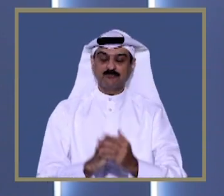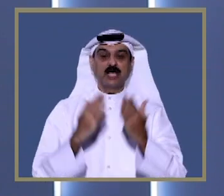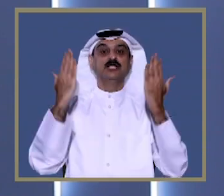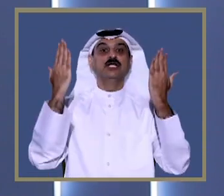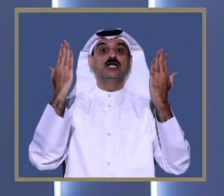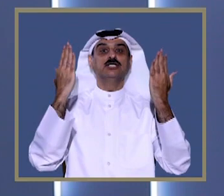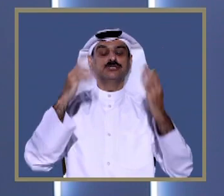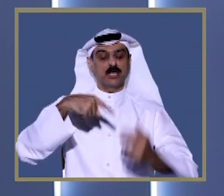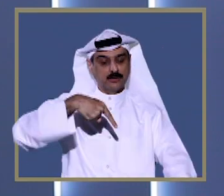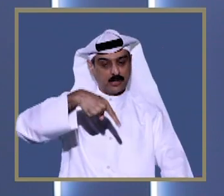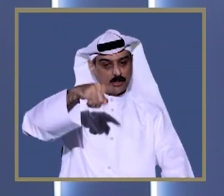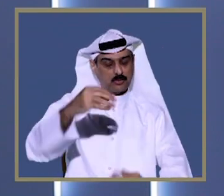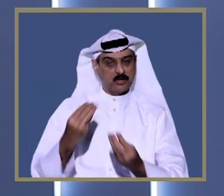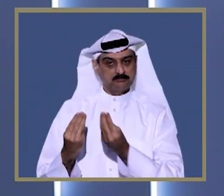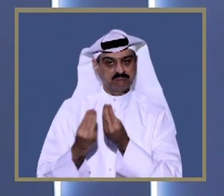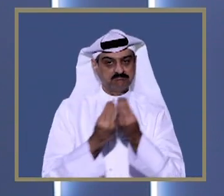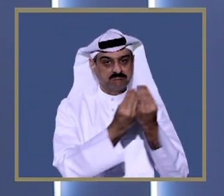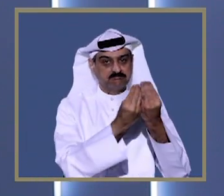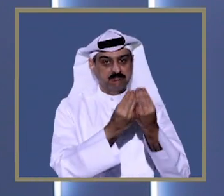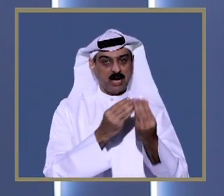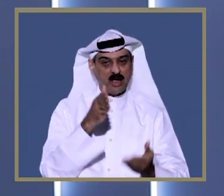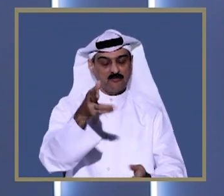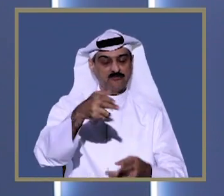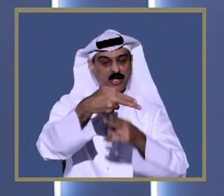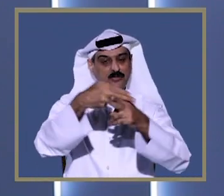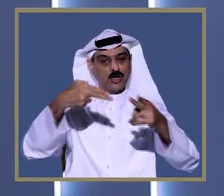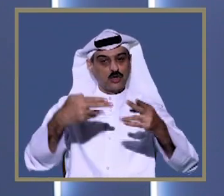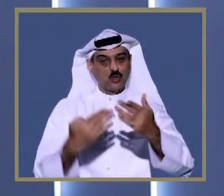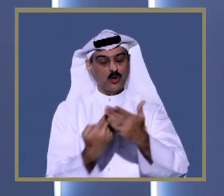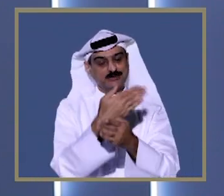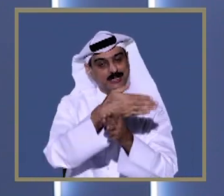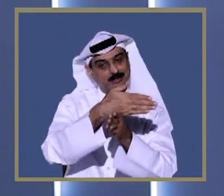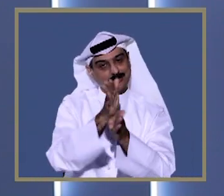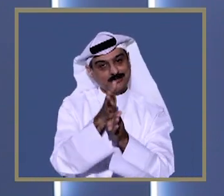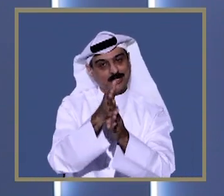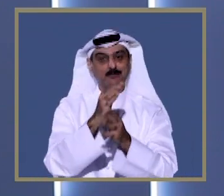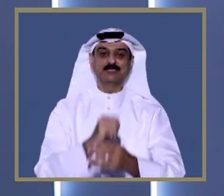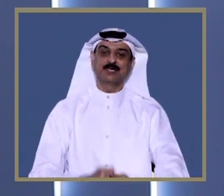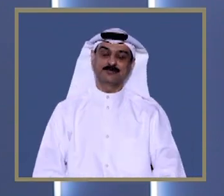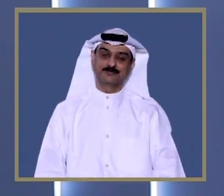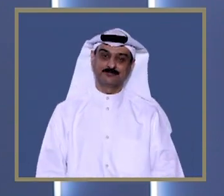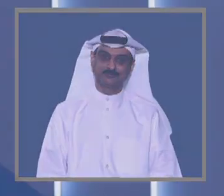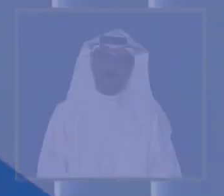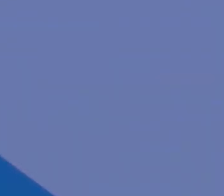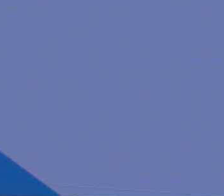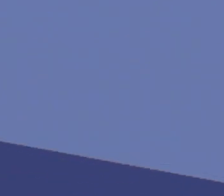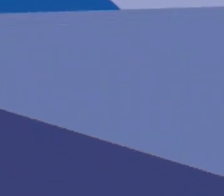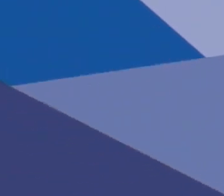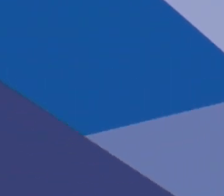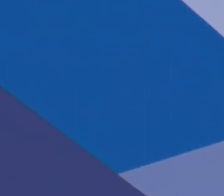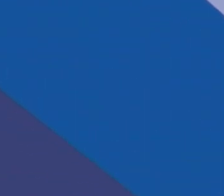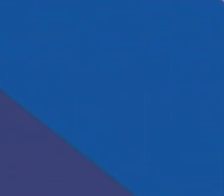3 أجزاء بإذن الله سنسير معا نحو تصحيح المسار.